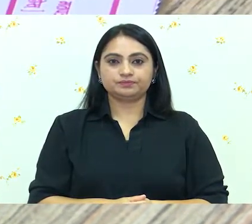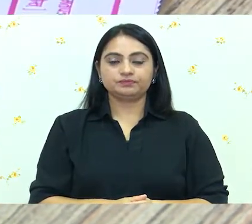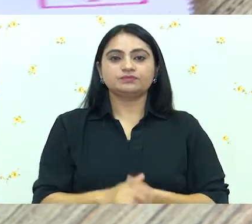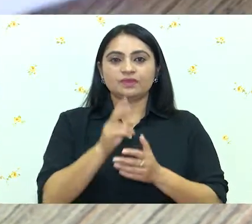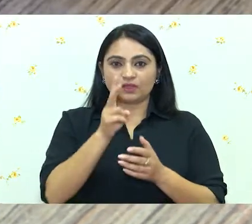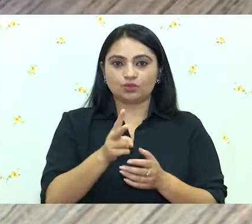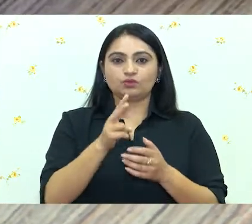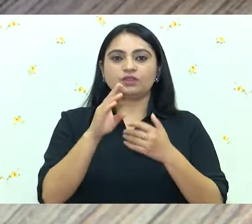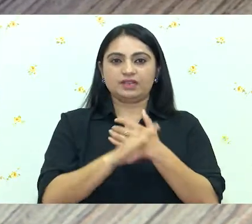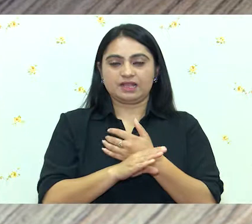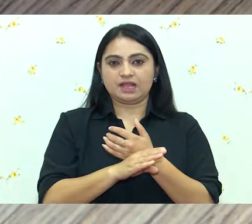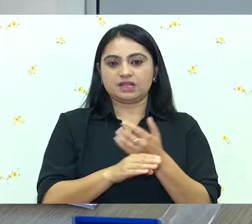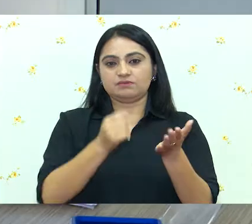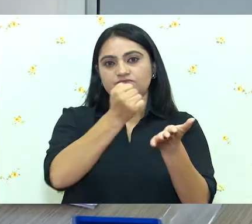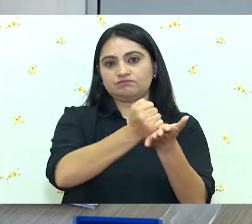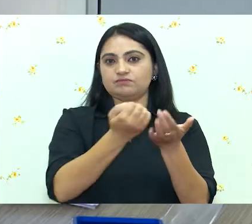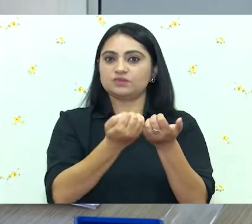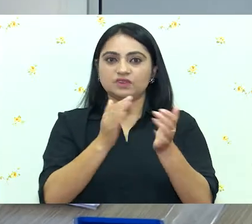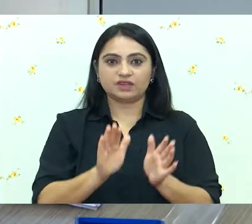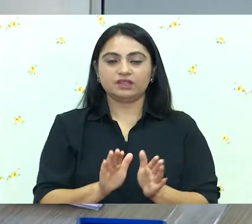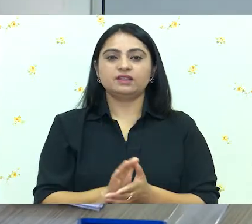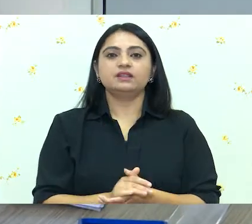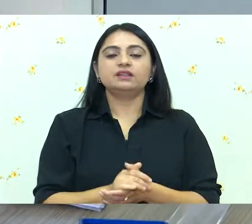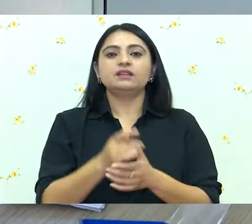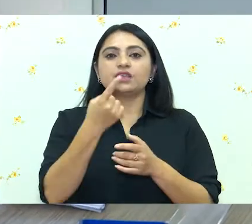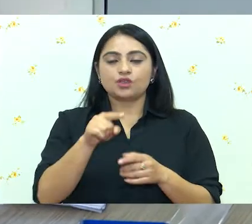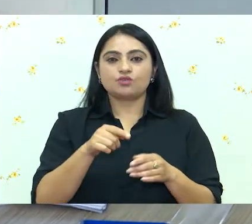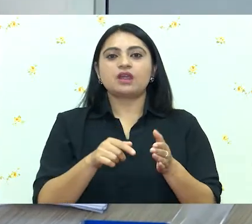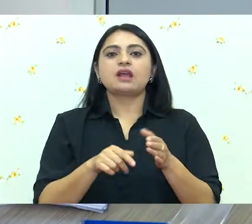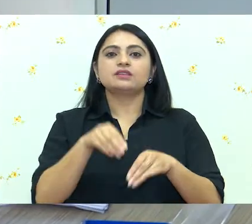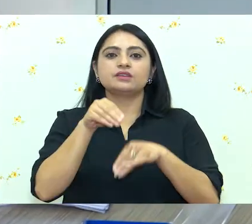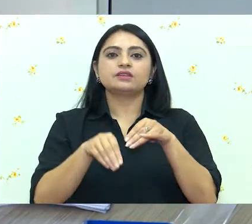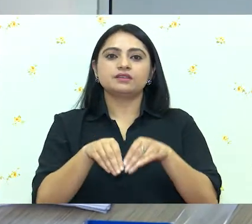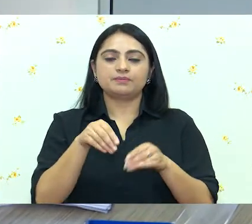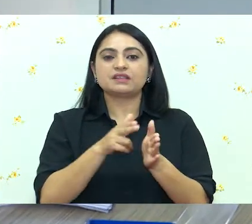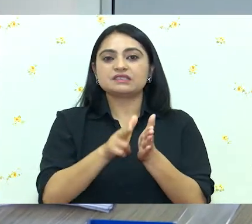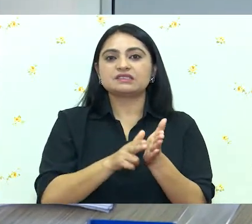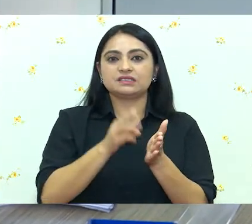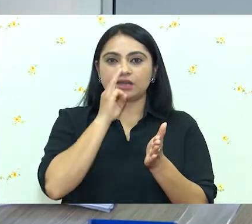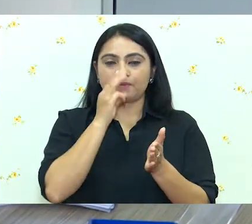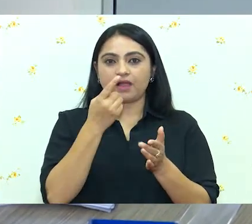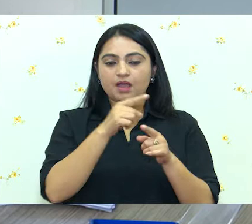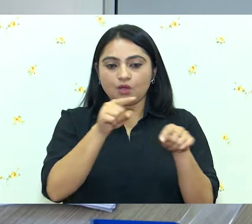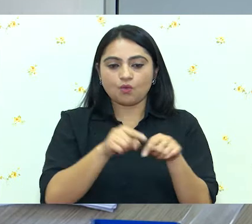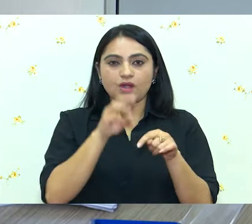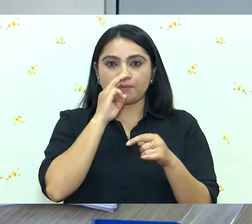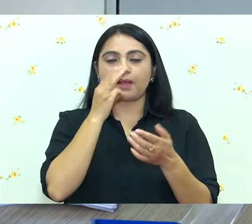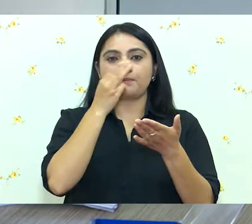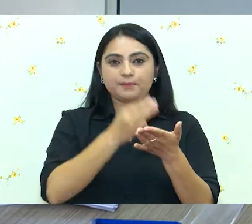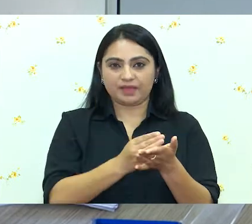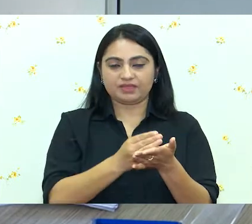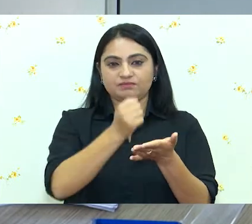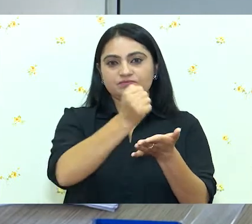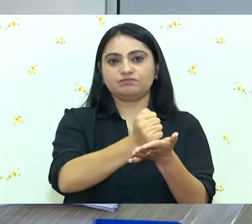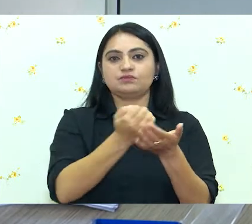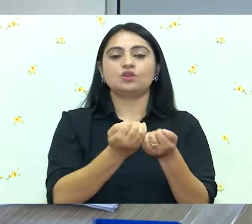यसरी मैले स्वस्तिक छाप लगाएँ। यसरी एउटा निर्वाचन चिन्हमा रहेको कोठामा मात्रै स्वस्तिक छाप